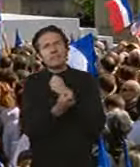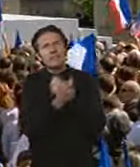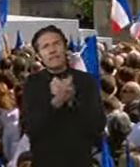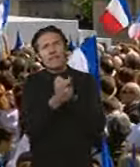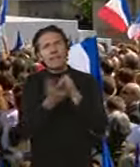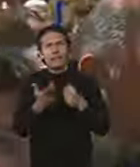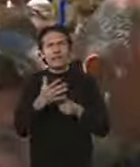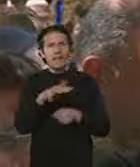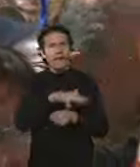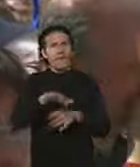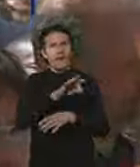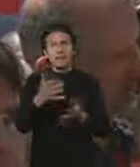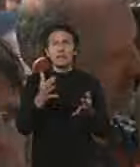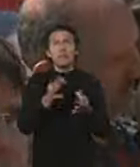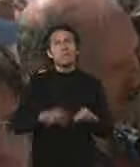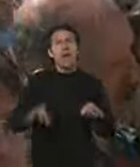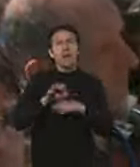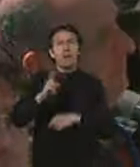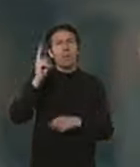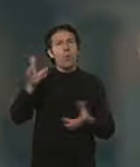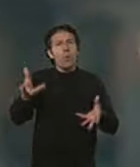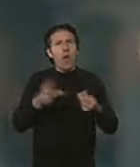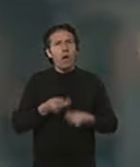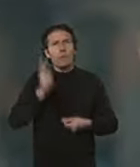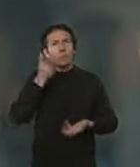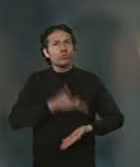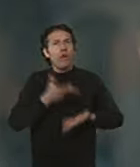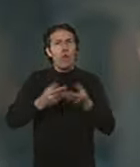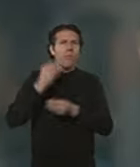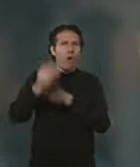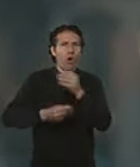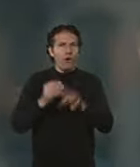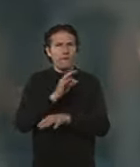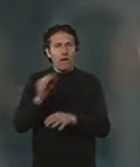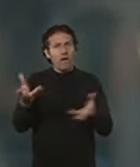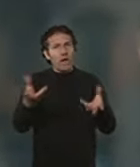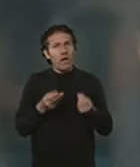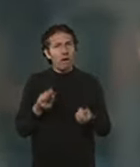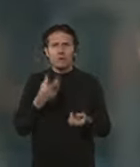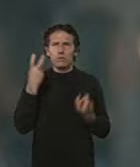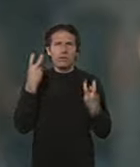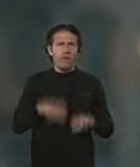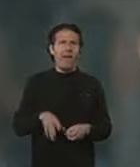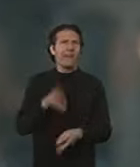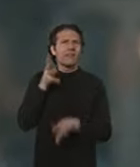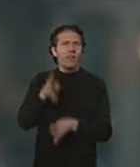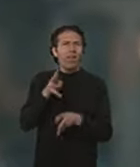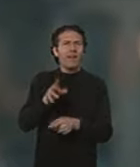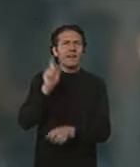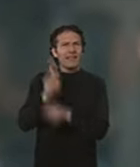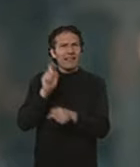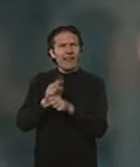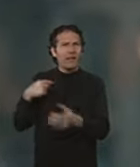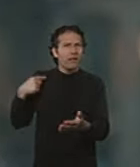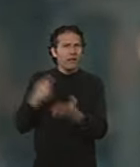France la France est un des pays les plus accueillants et les plus générux au monde la France ne mérite pas qu'on la critique sans arrêt la France ne